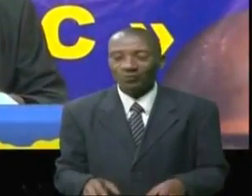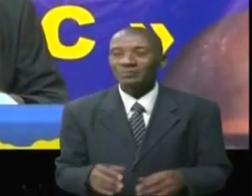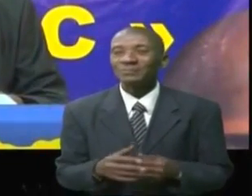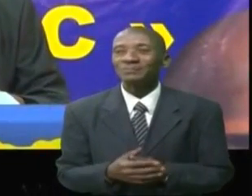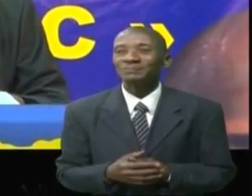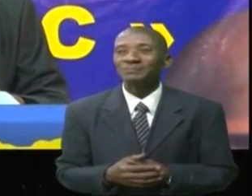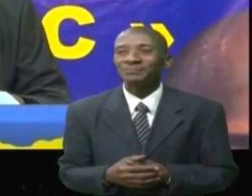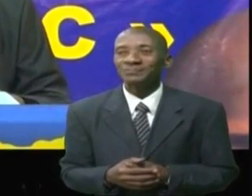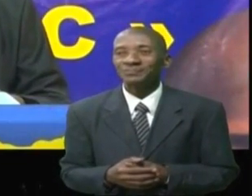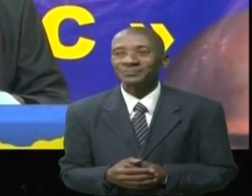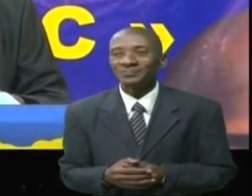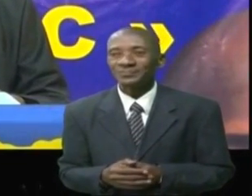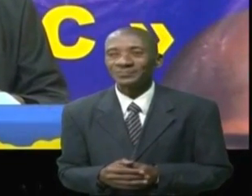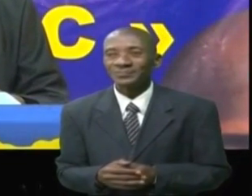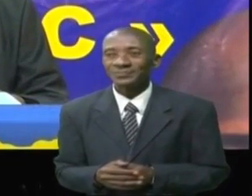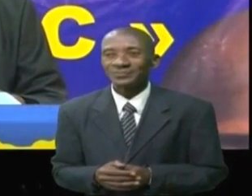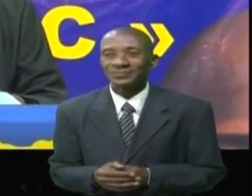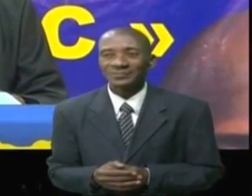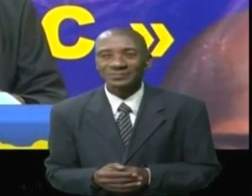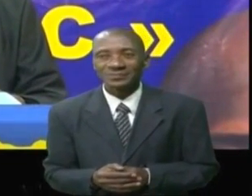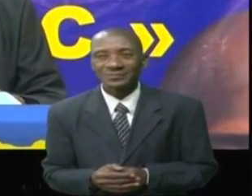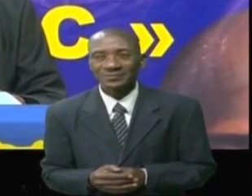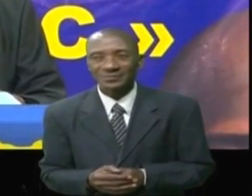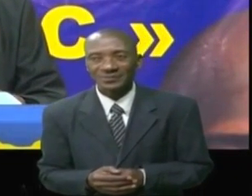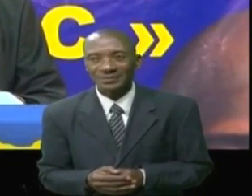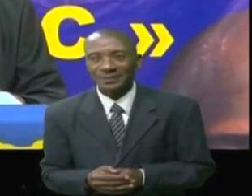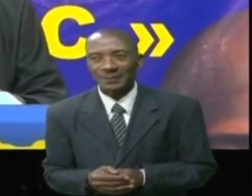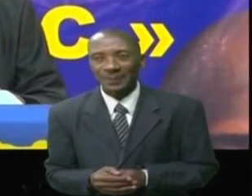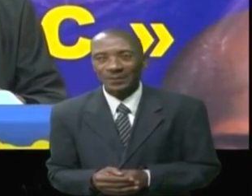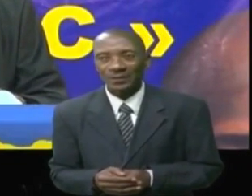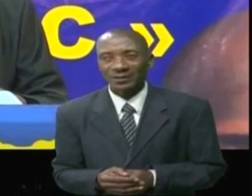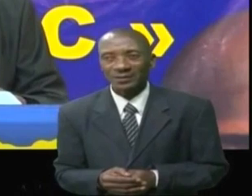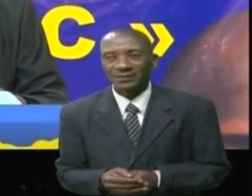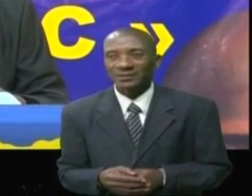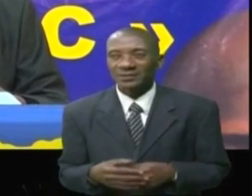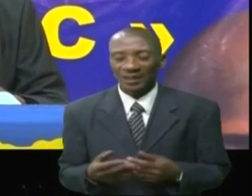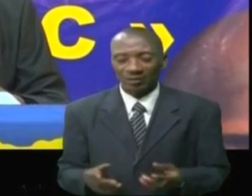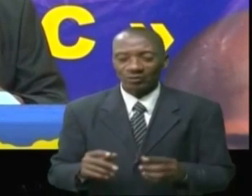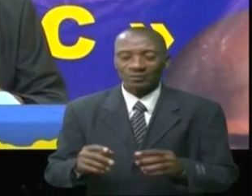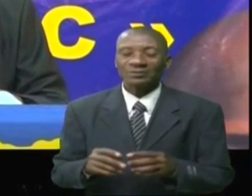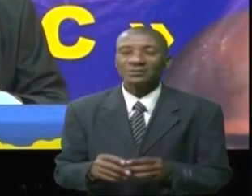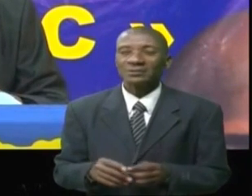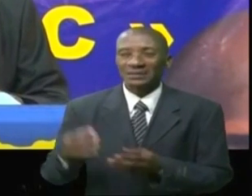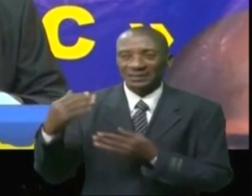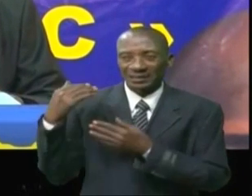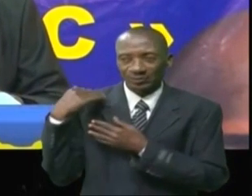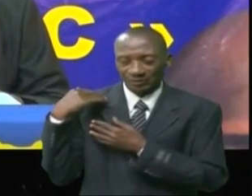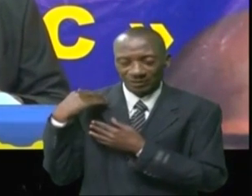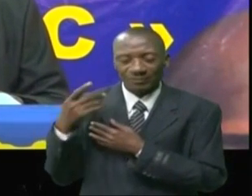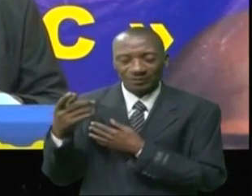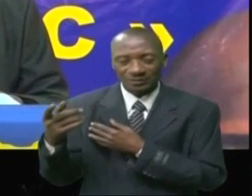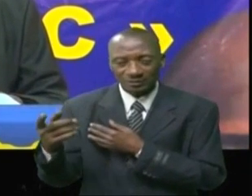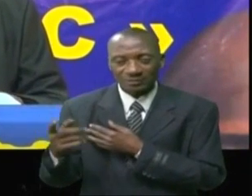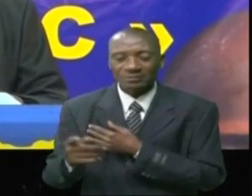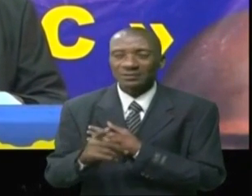jour président Félix Tshisekedi Tshilombo, notre candidat